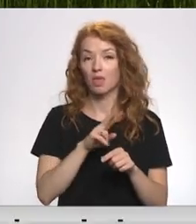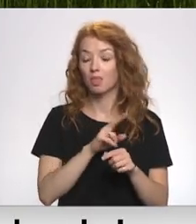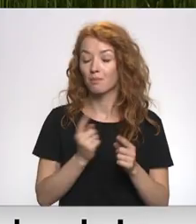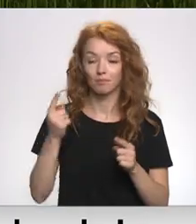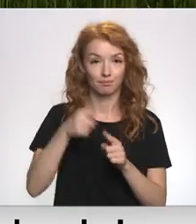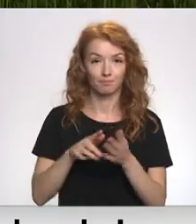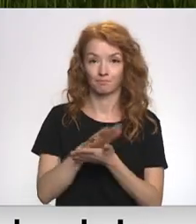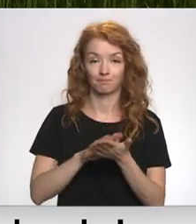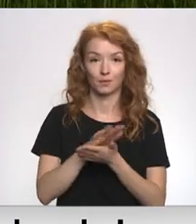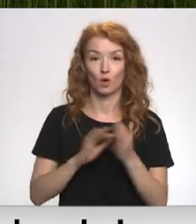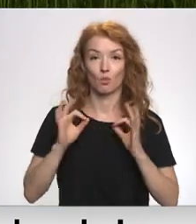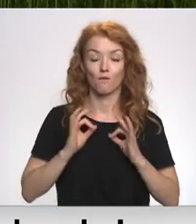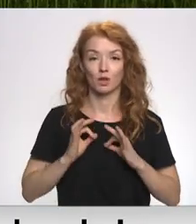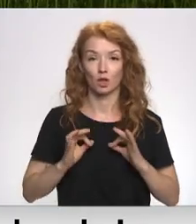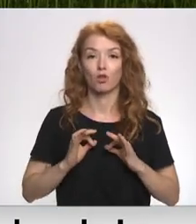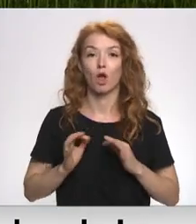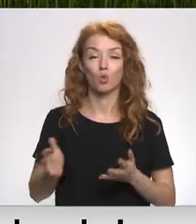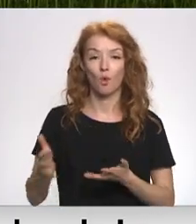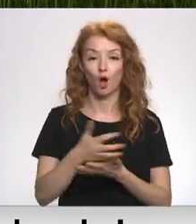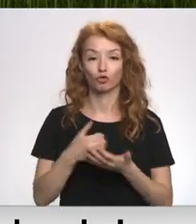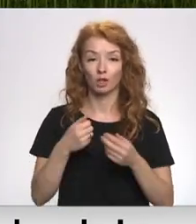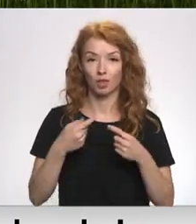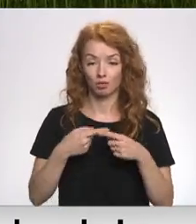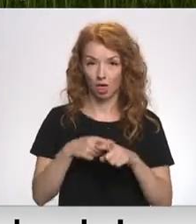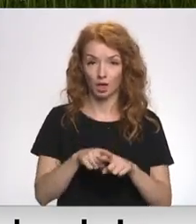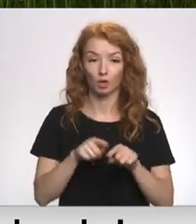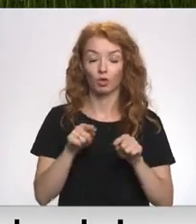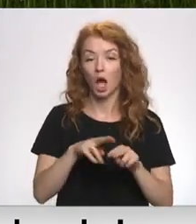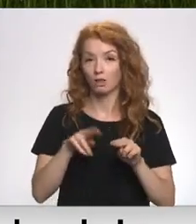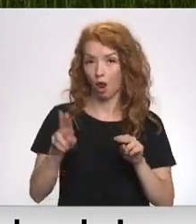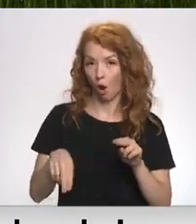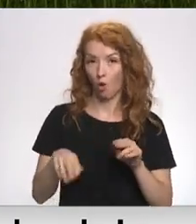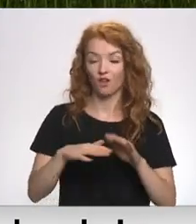nebijušu profesionālu kaņepju novākšanas tehniku, kas mums ļauj